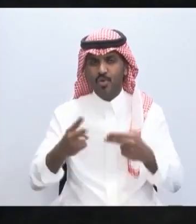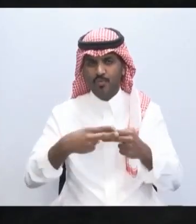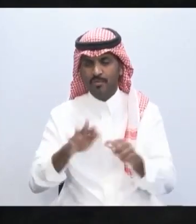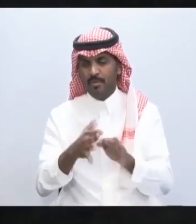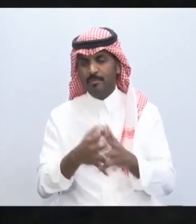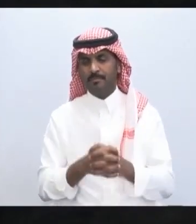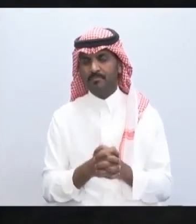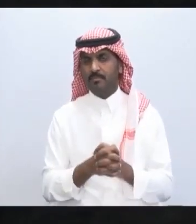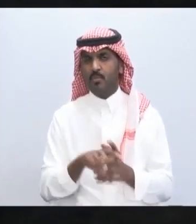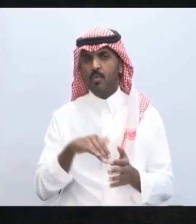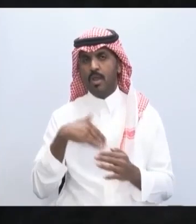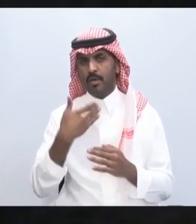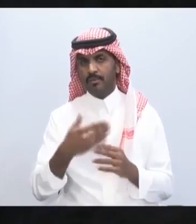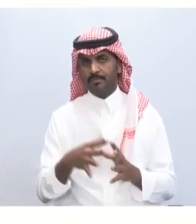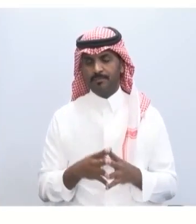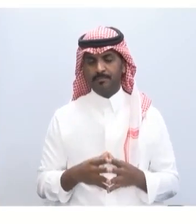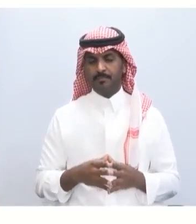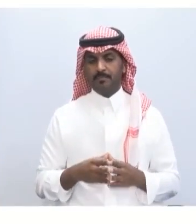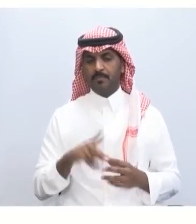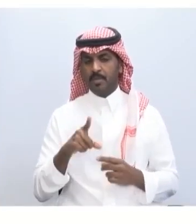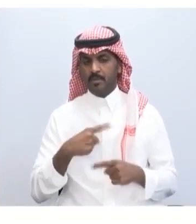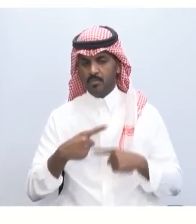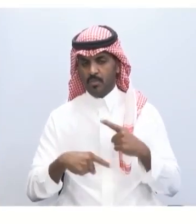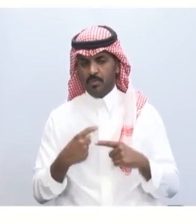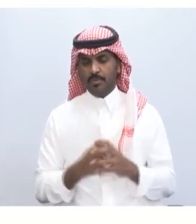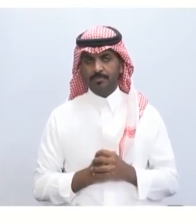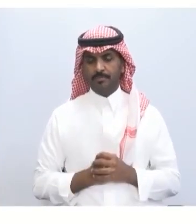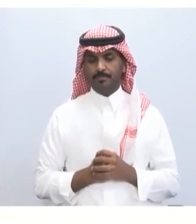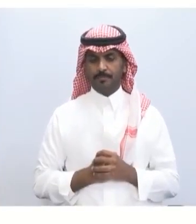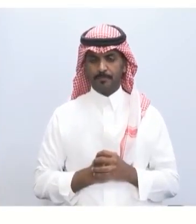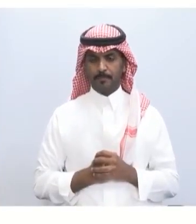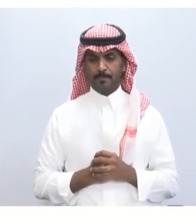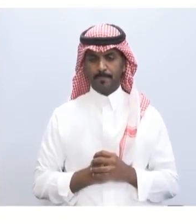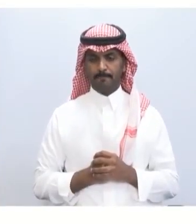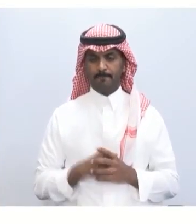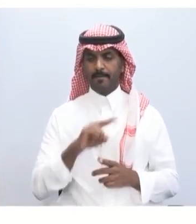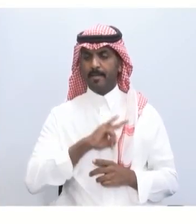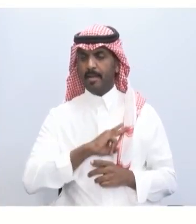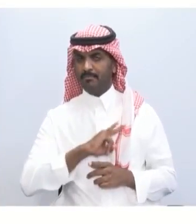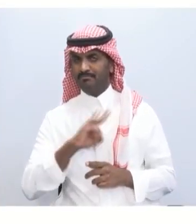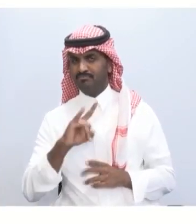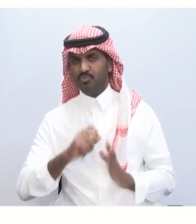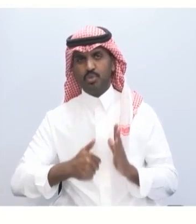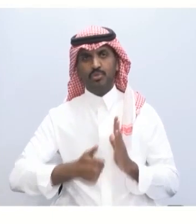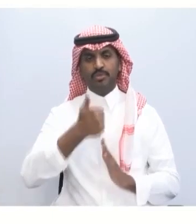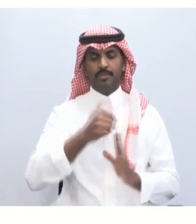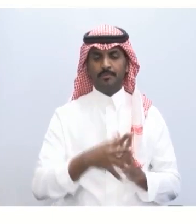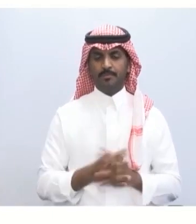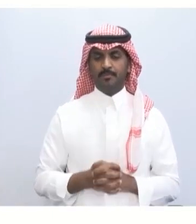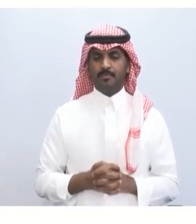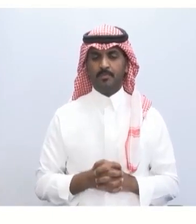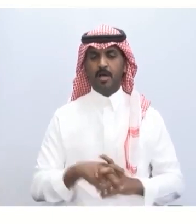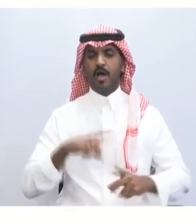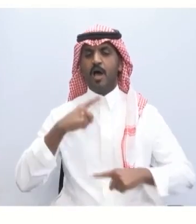الباب ولكن هذه المحاوله لم تنجح اذا حاول